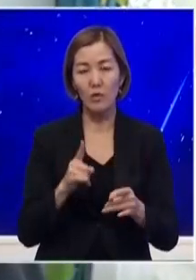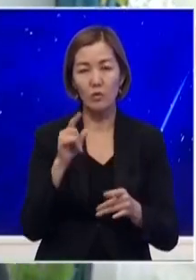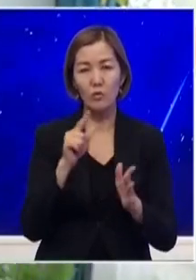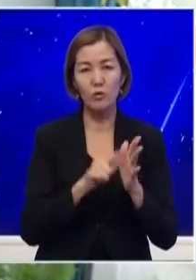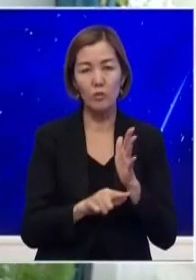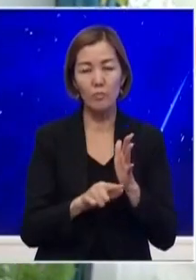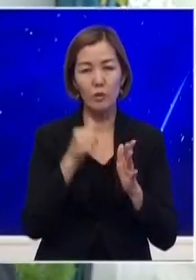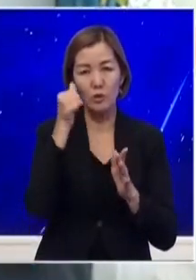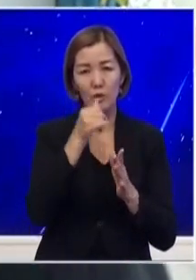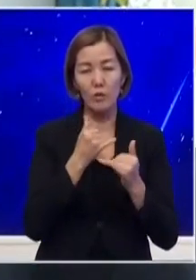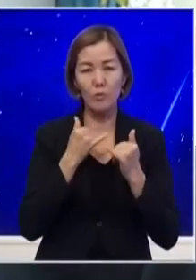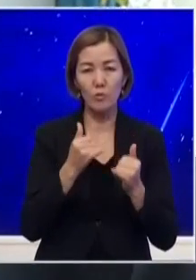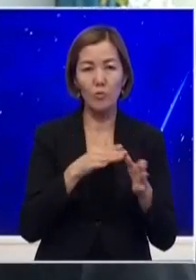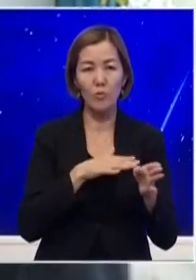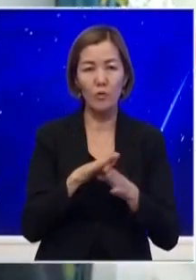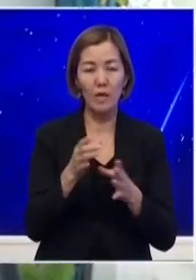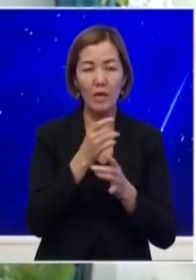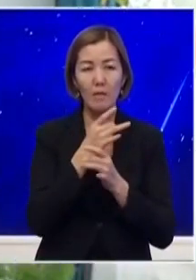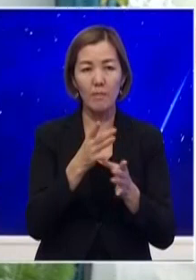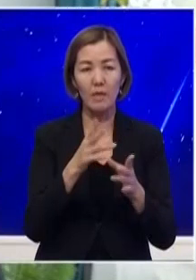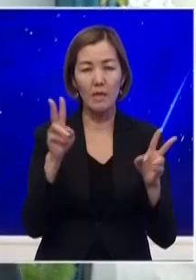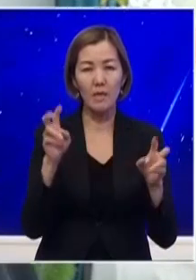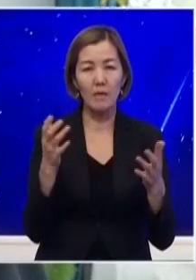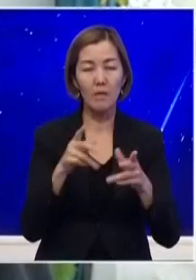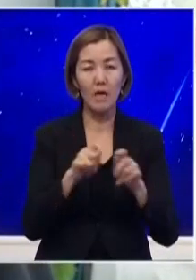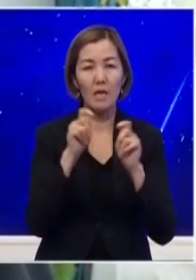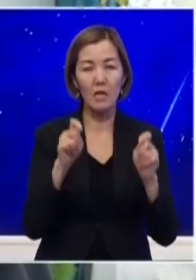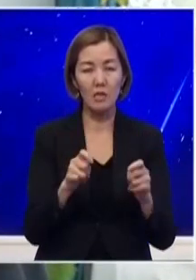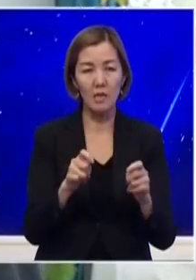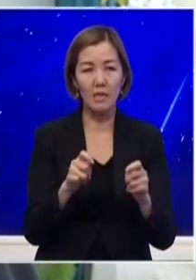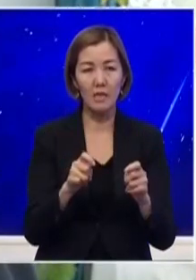170 жыл толу мерейтойына арналған тақырыпты қалай ашалған деген